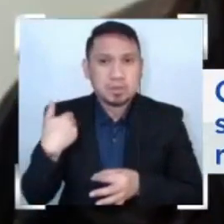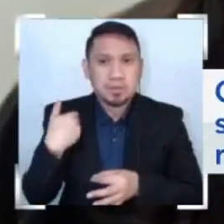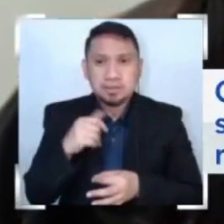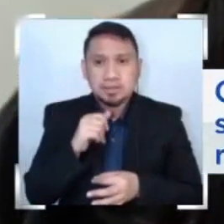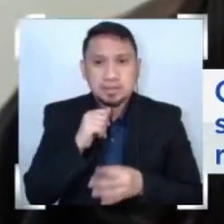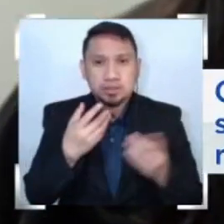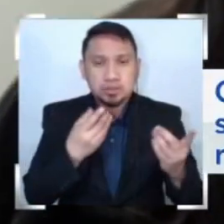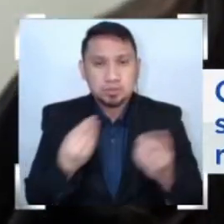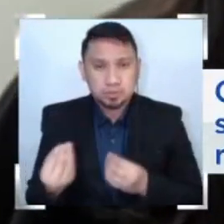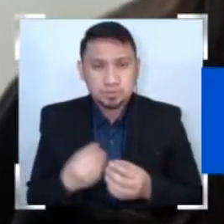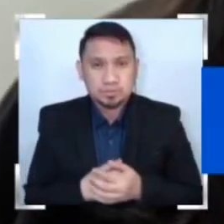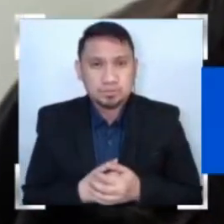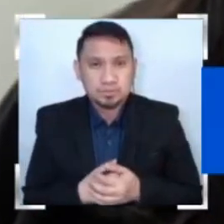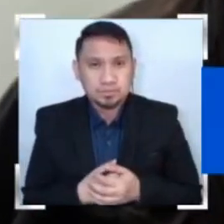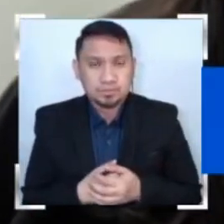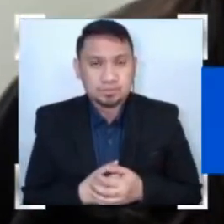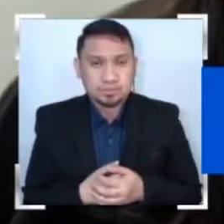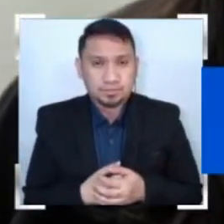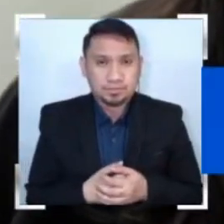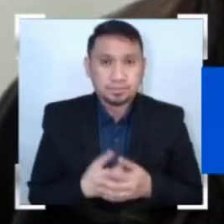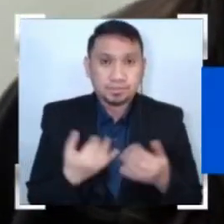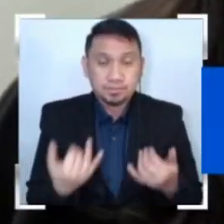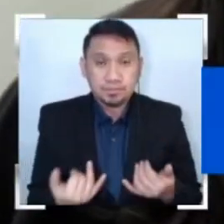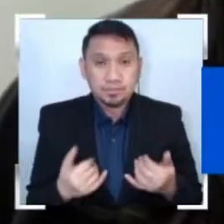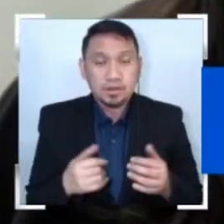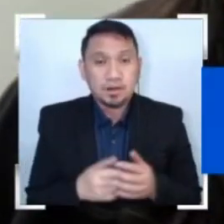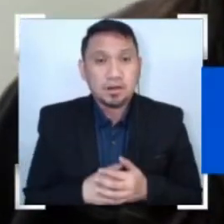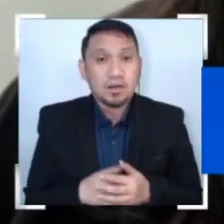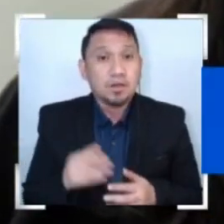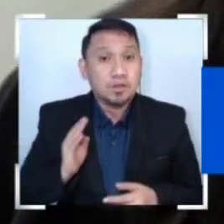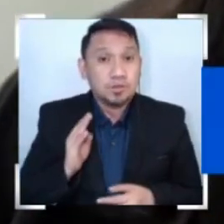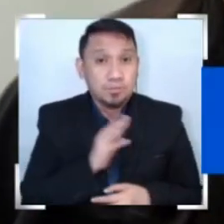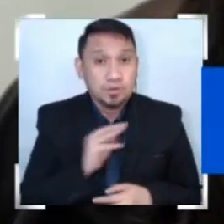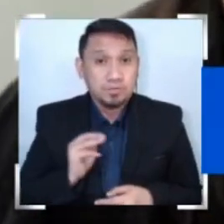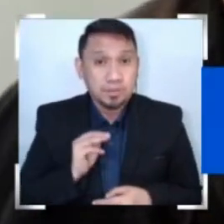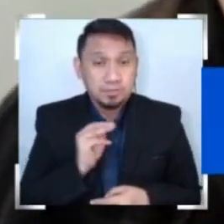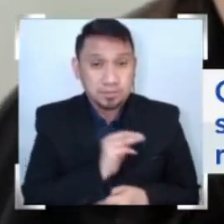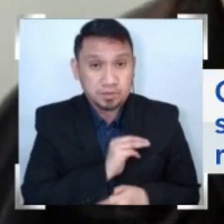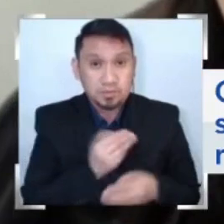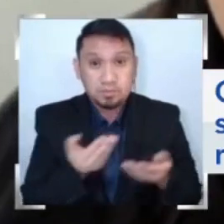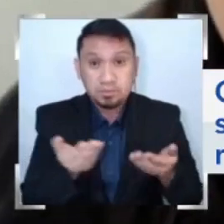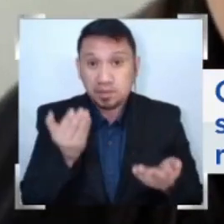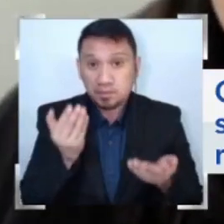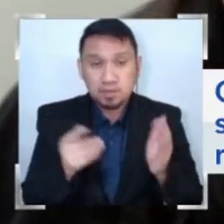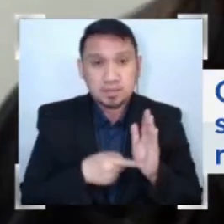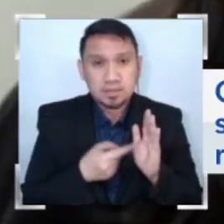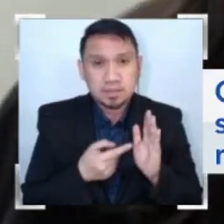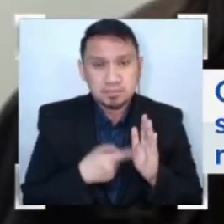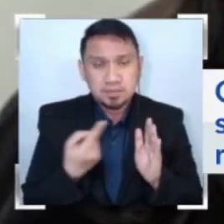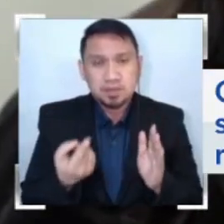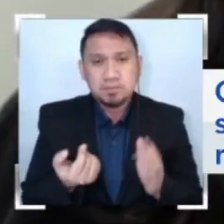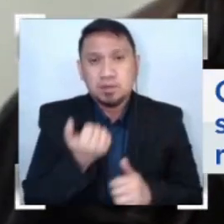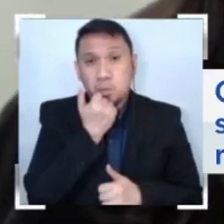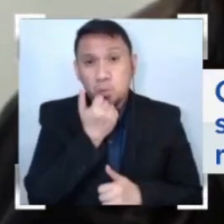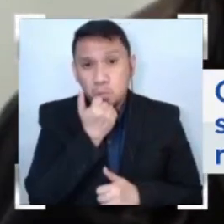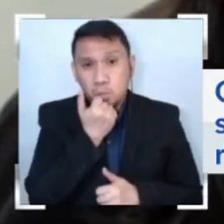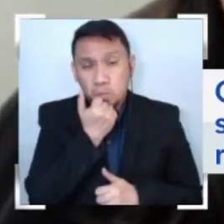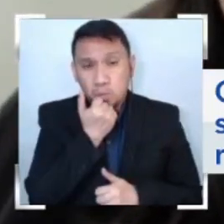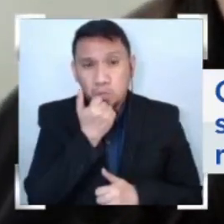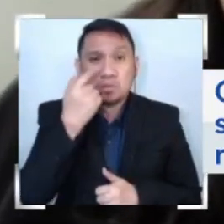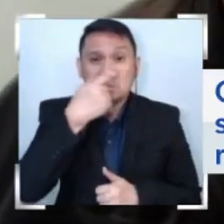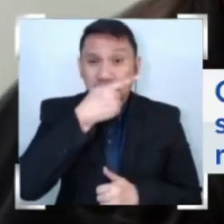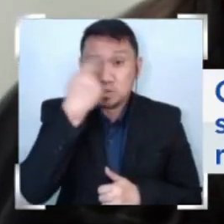Yung measure na ginagawa ng electoral board member natin, baka minsan kasi nagkakamali na rin eh sa dami ng